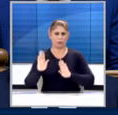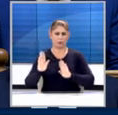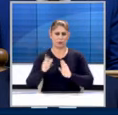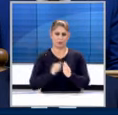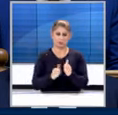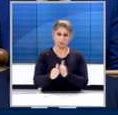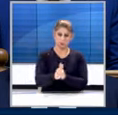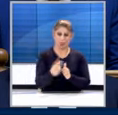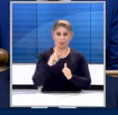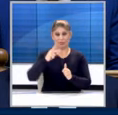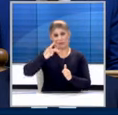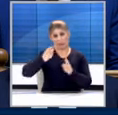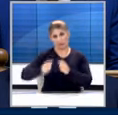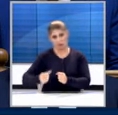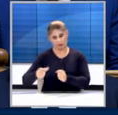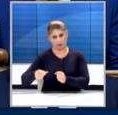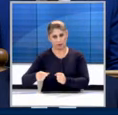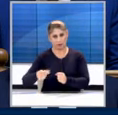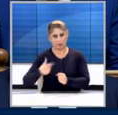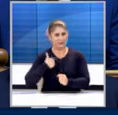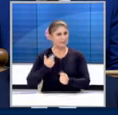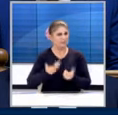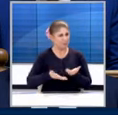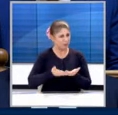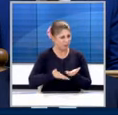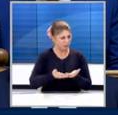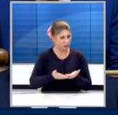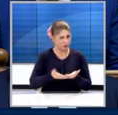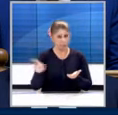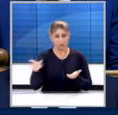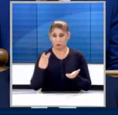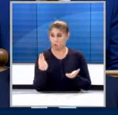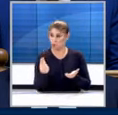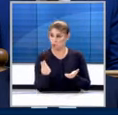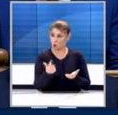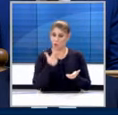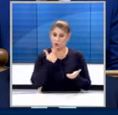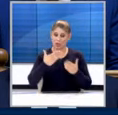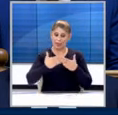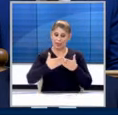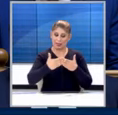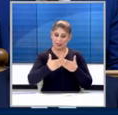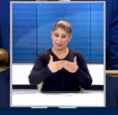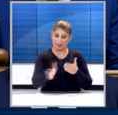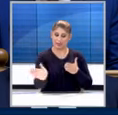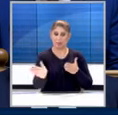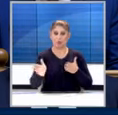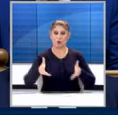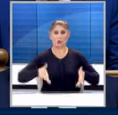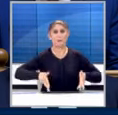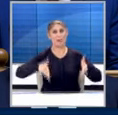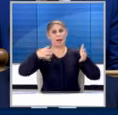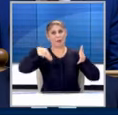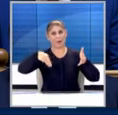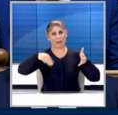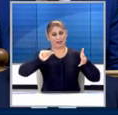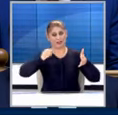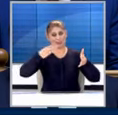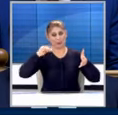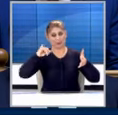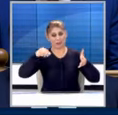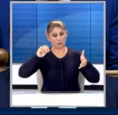που σας δίνουν δεύτερο κόρα να μαθείτε τι. Να μας διευκολύνετε, έτσι το είπατε, να ανοίξει η πόρτα του Μαξίμου και να μπείτε εσείς,